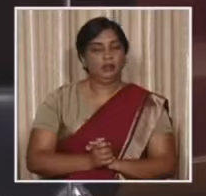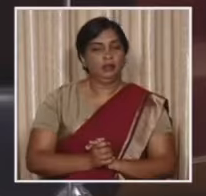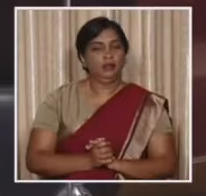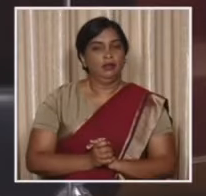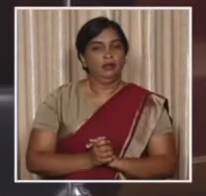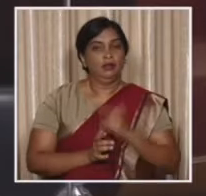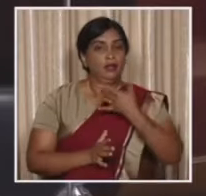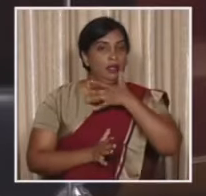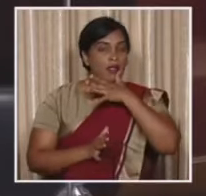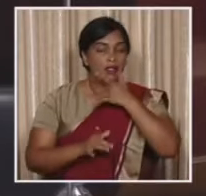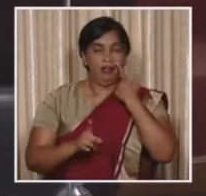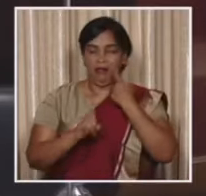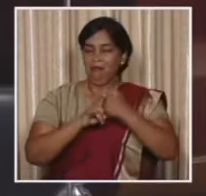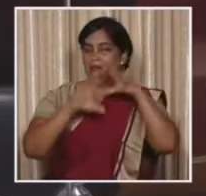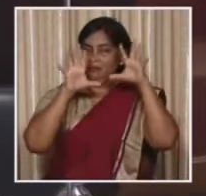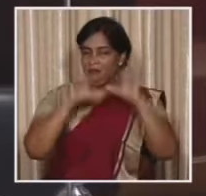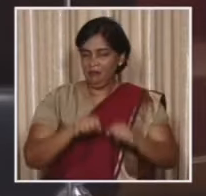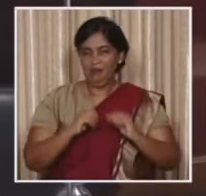උඩට අල්ලගත්තයින් පස්සේ